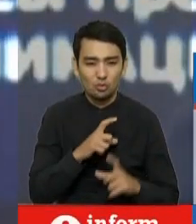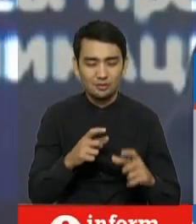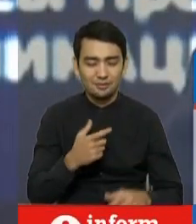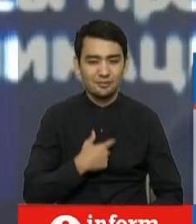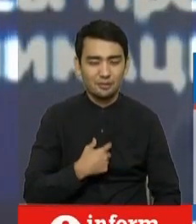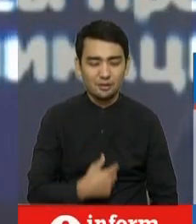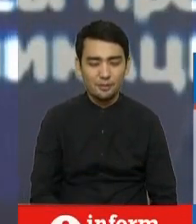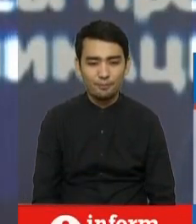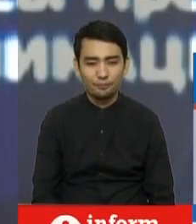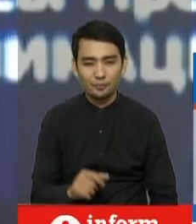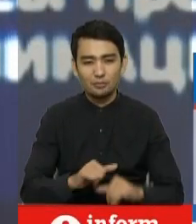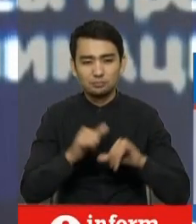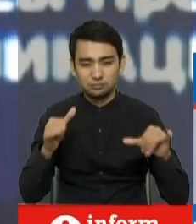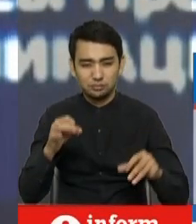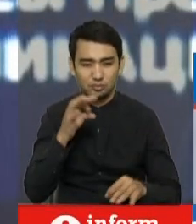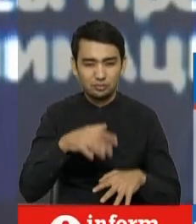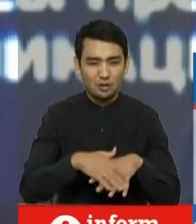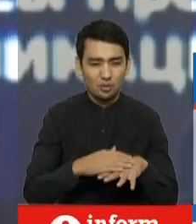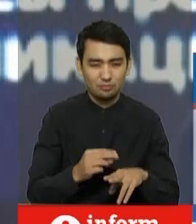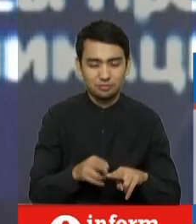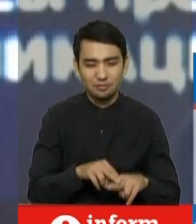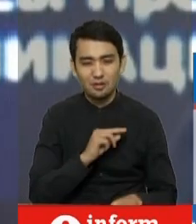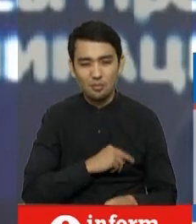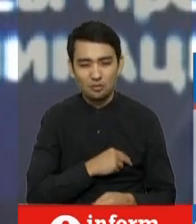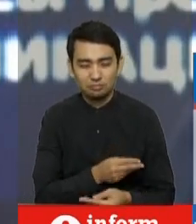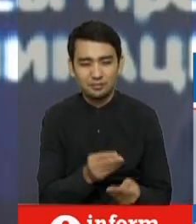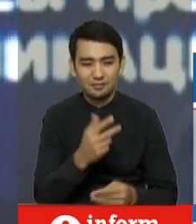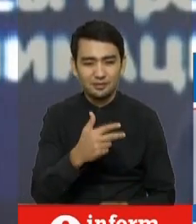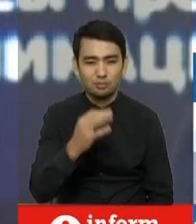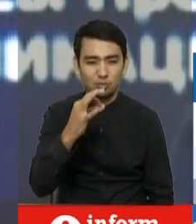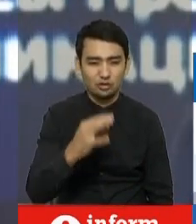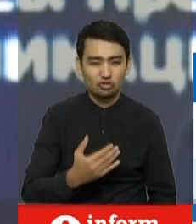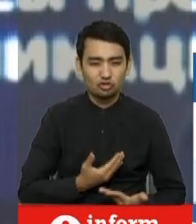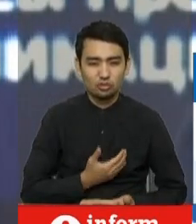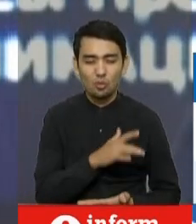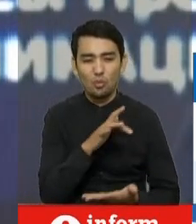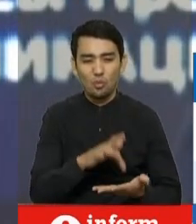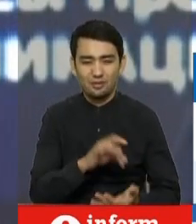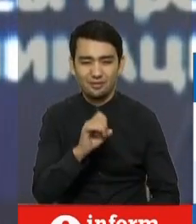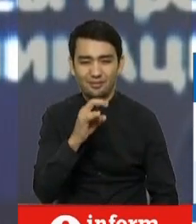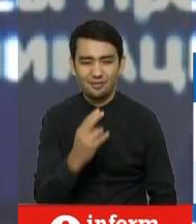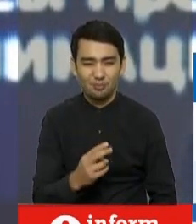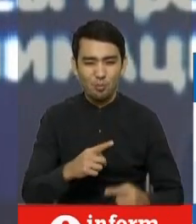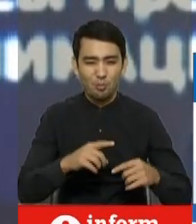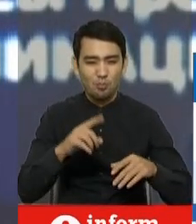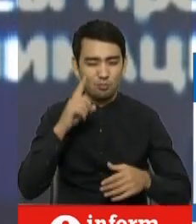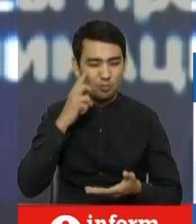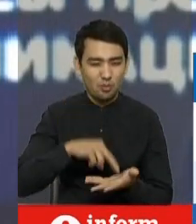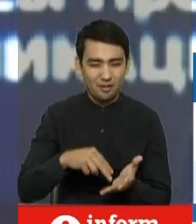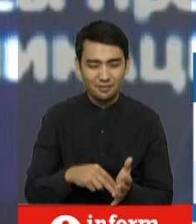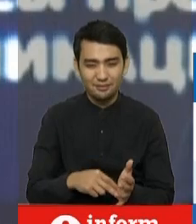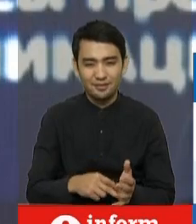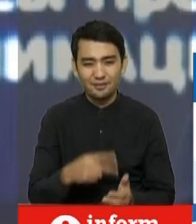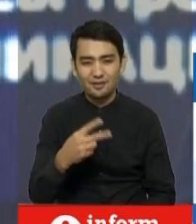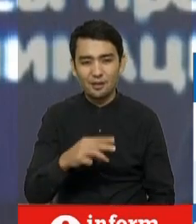стимулирует рост деловой культуры граждан обеспечивает работой более 30% жителей города в рамках нацпроекта по развитию бизнеса выделено 20